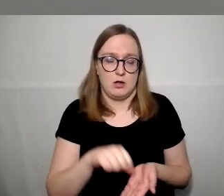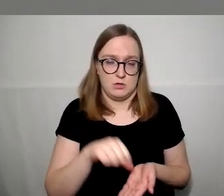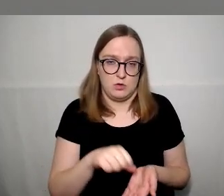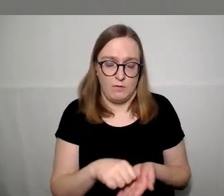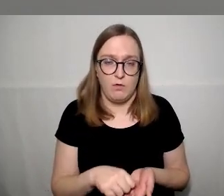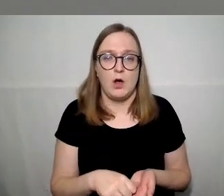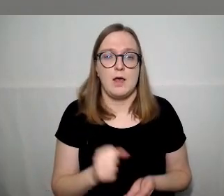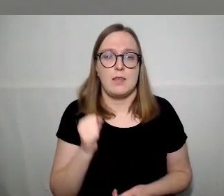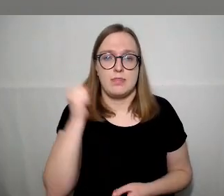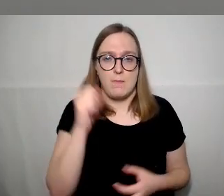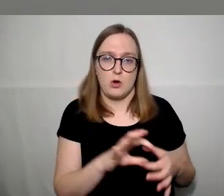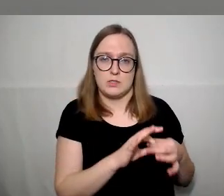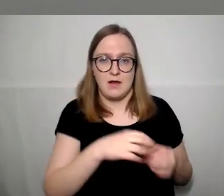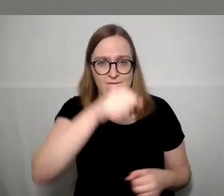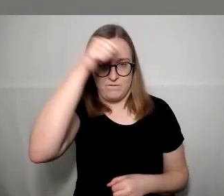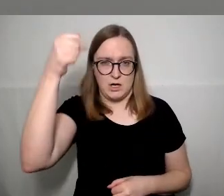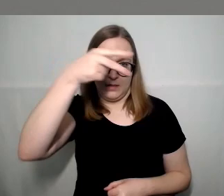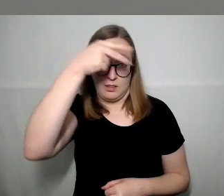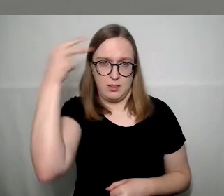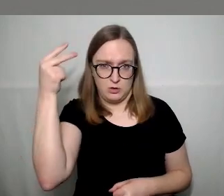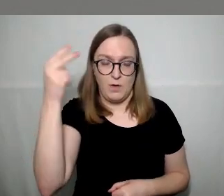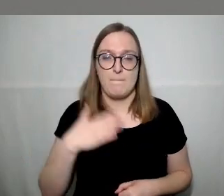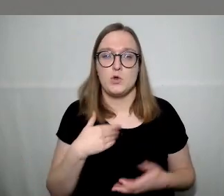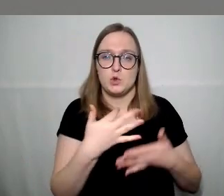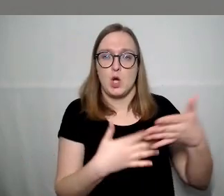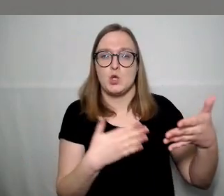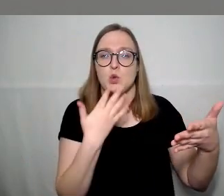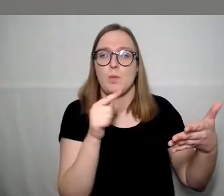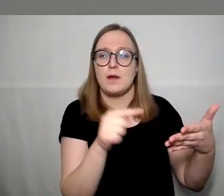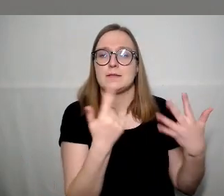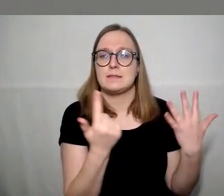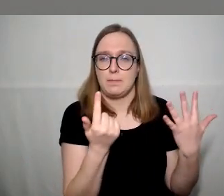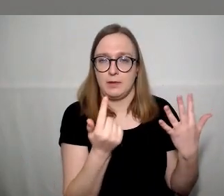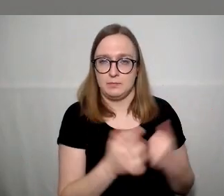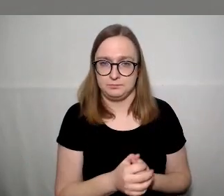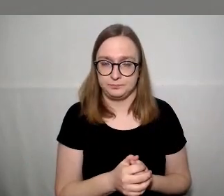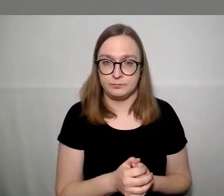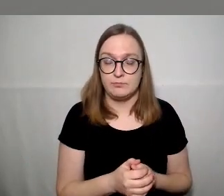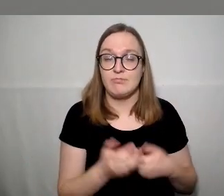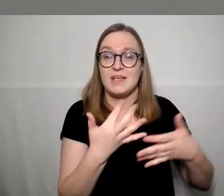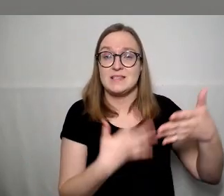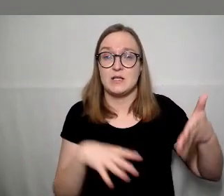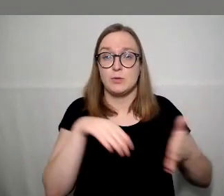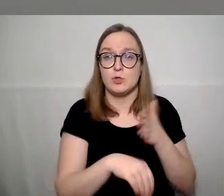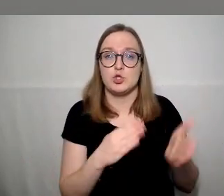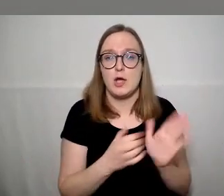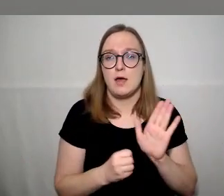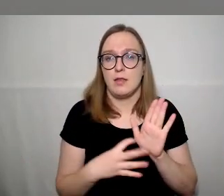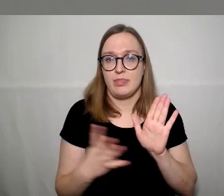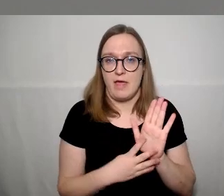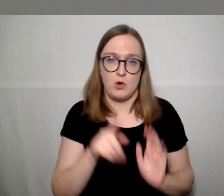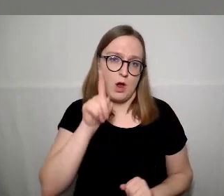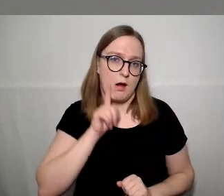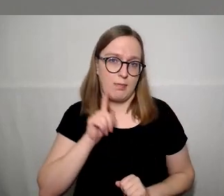vardan Lietuvos. Mūsų sąrašo numeris yra 7. Sąrašą sudaro 19 kandidatų į